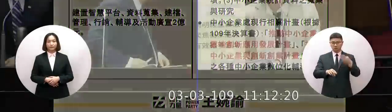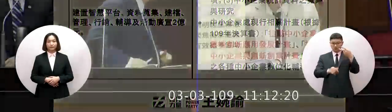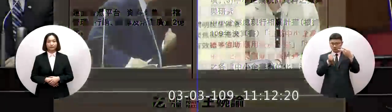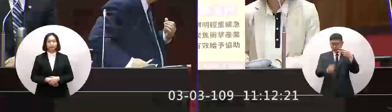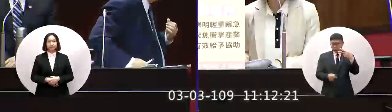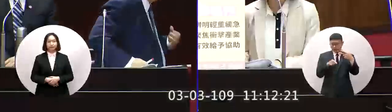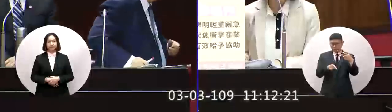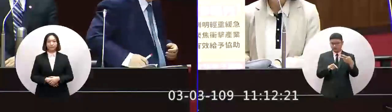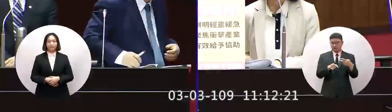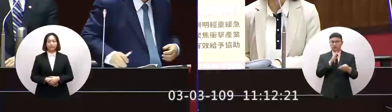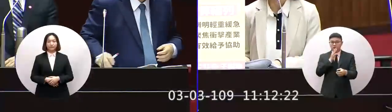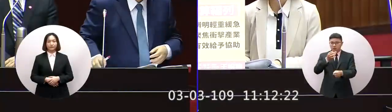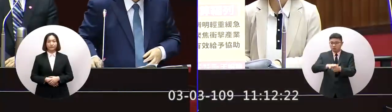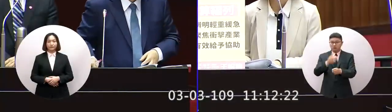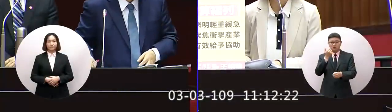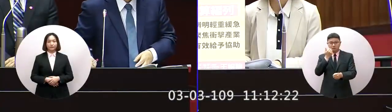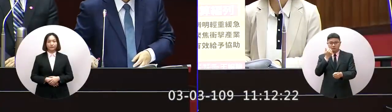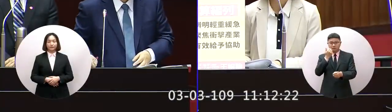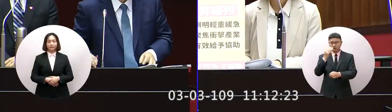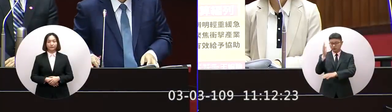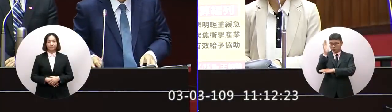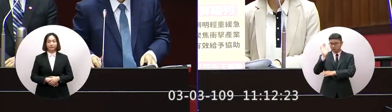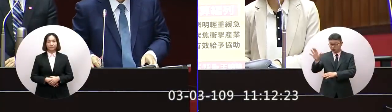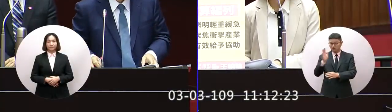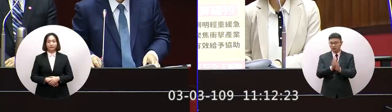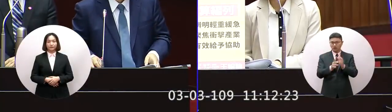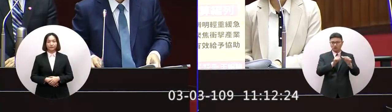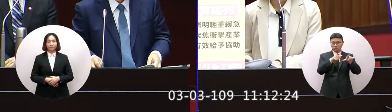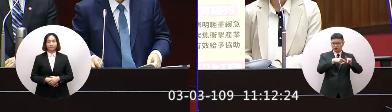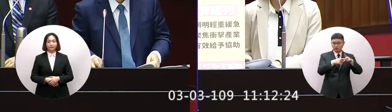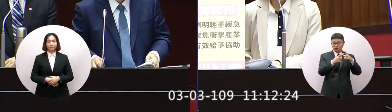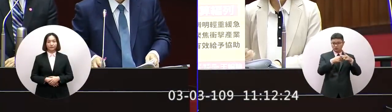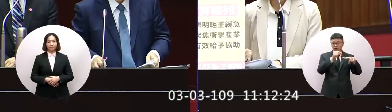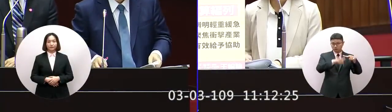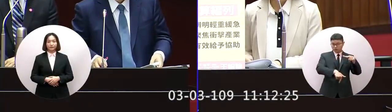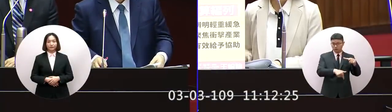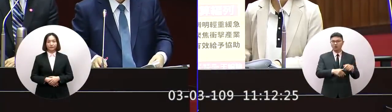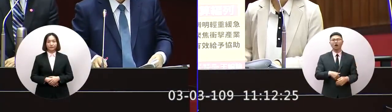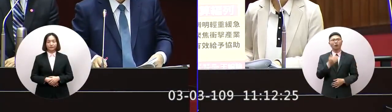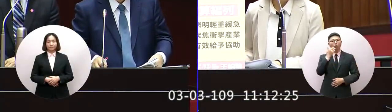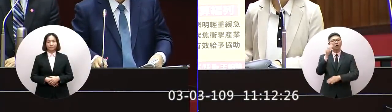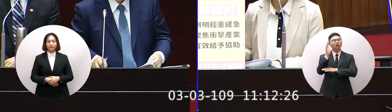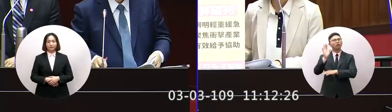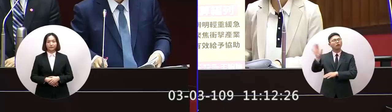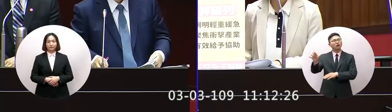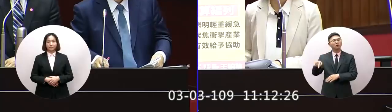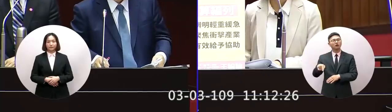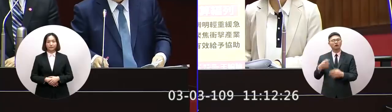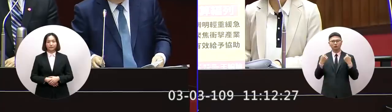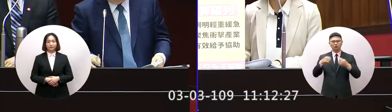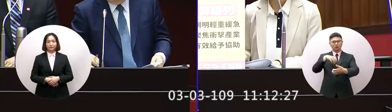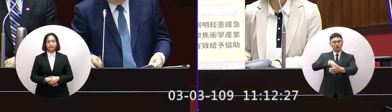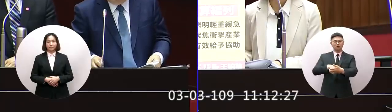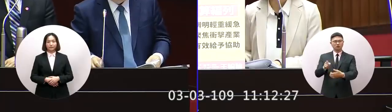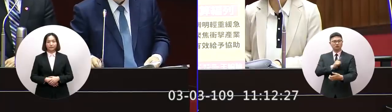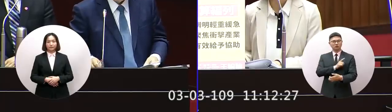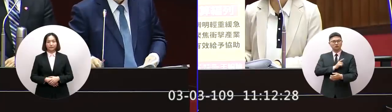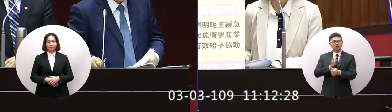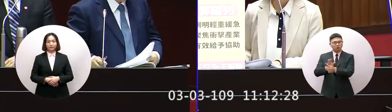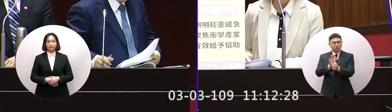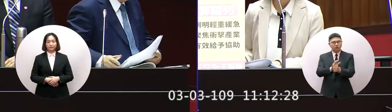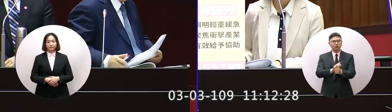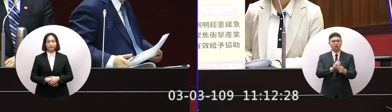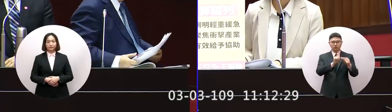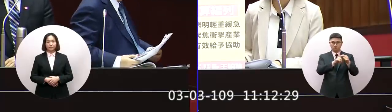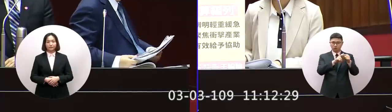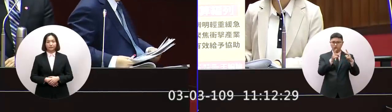要补助公部门还是补助中小型企业？假设是公部门的话，公部门原本的执掌当中，其实就已经有需要辅导中小型